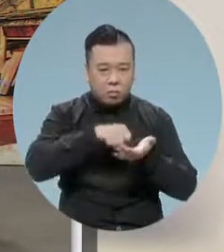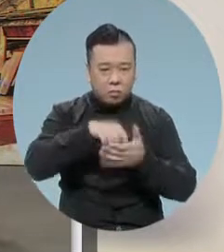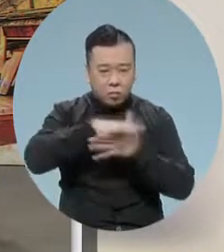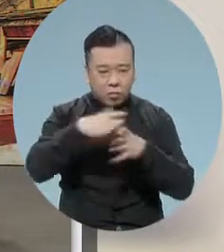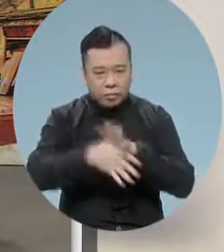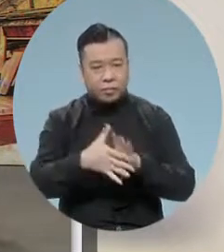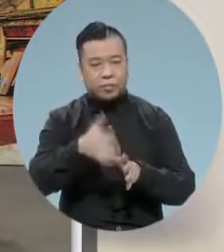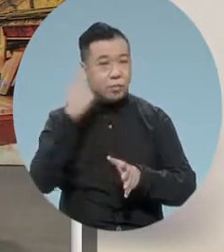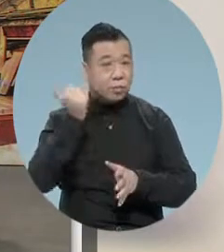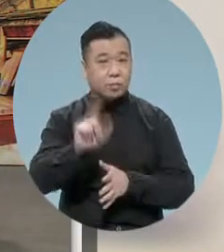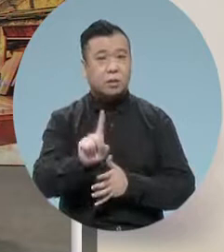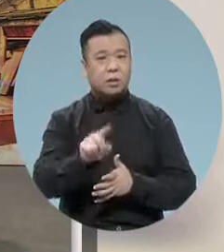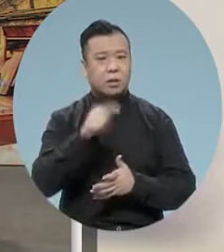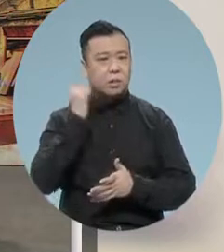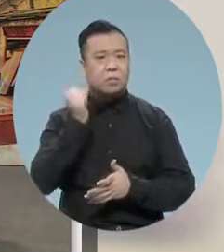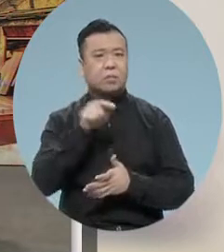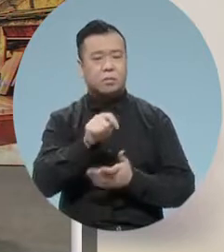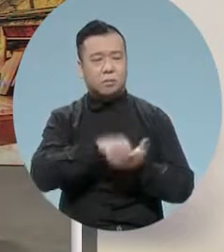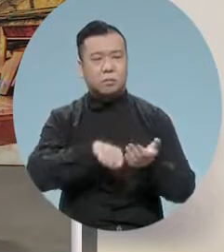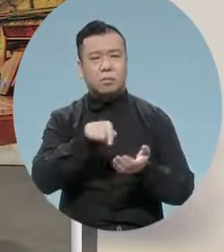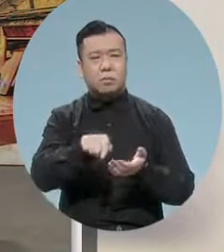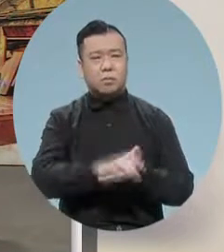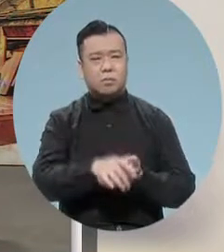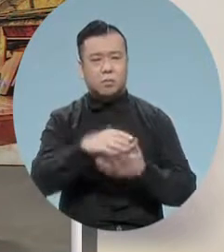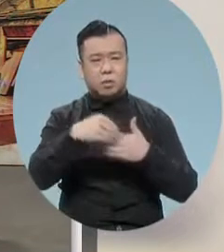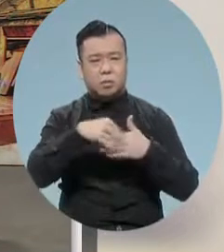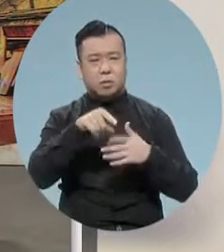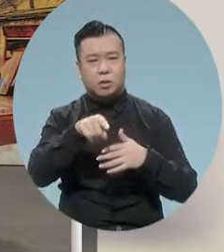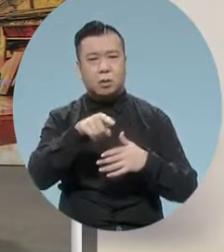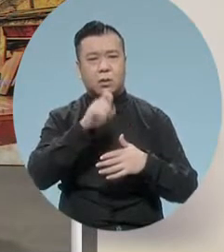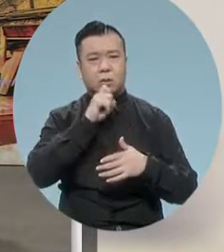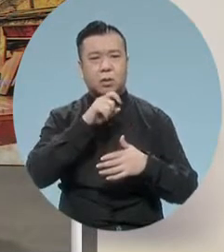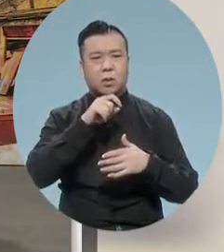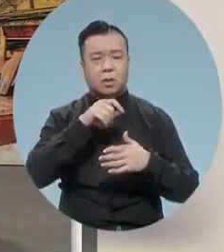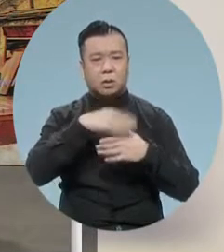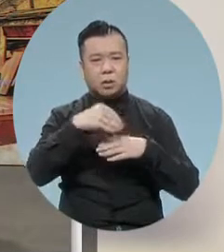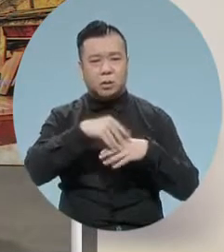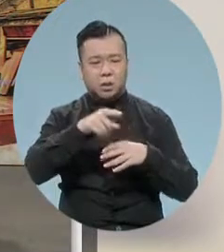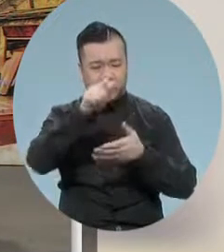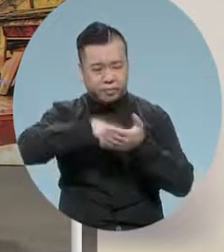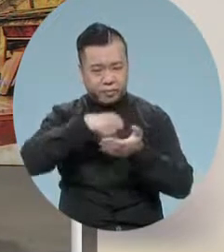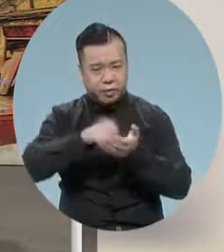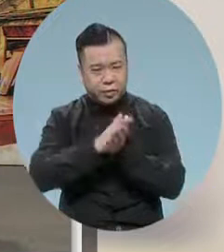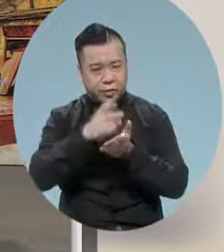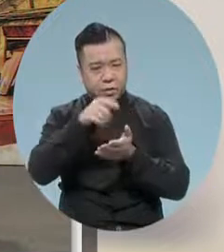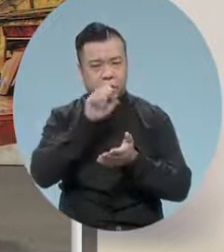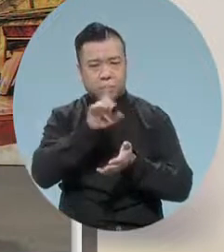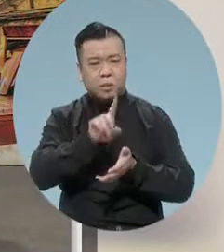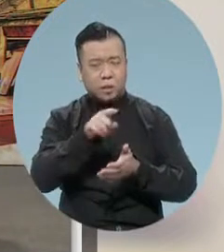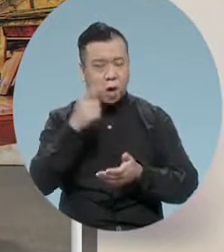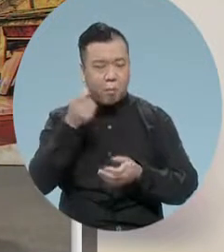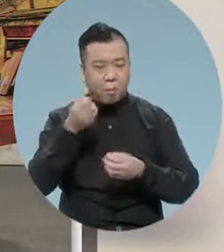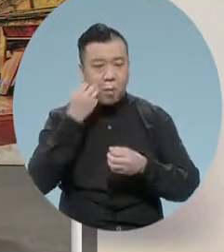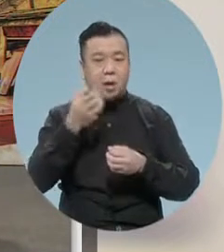係最出名的文學史的故事就是毛澤東寫嗰首《信沁園春雪》，咁嗰個係震撼